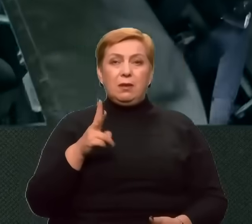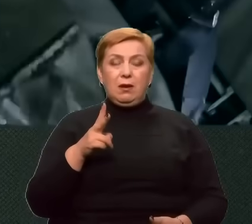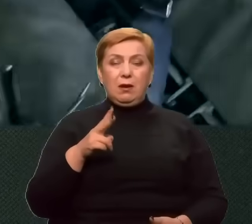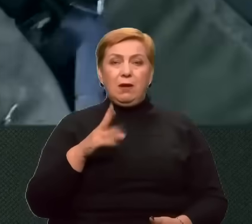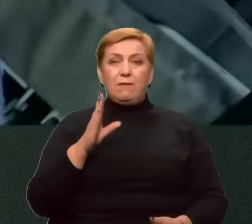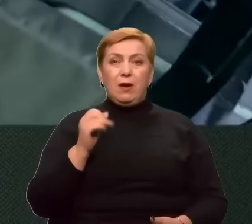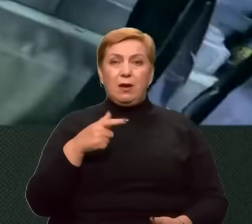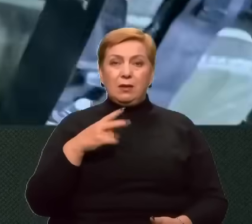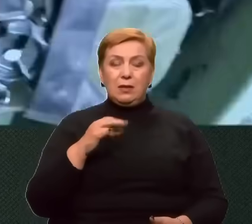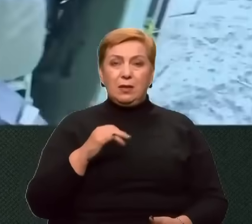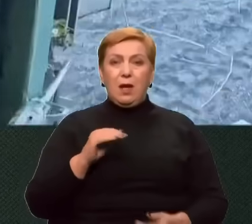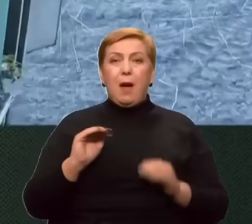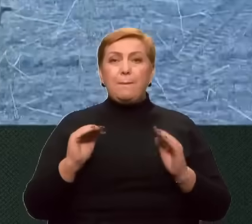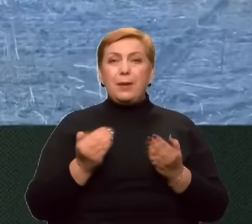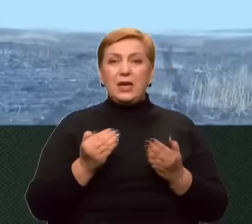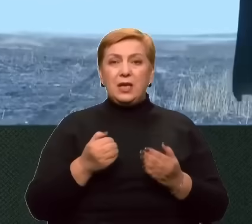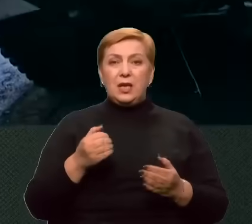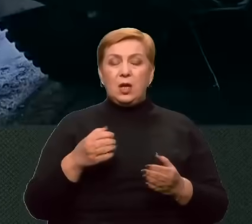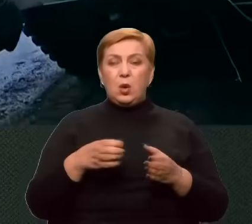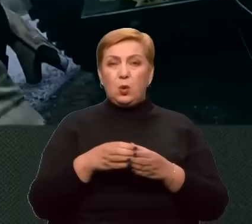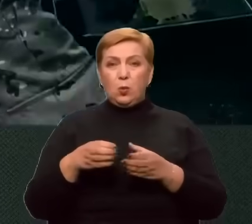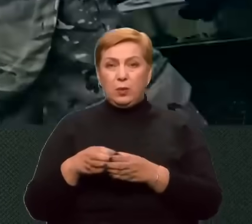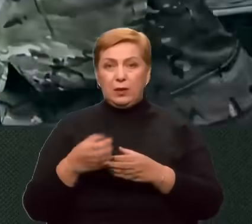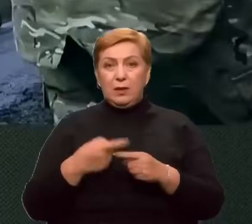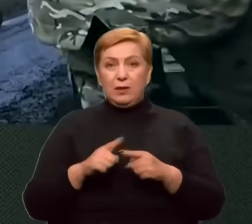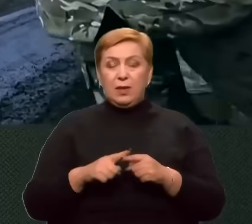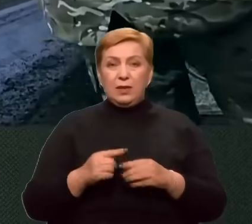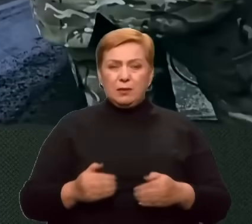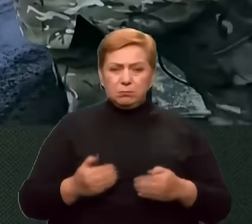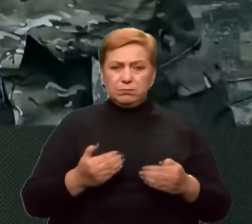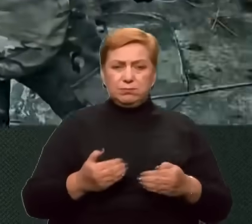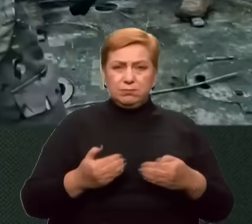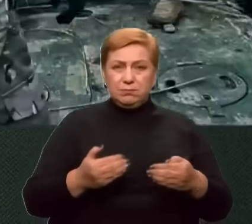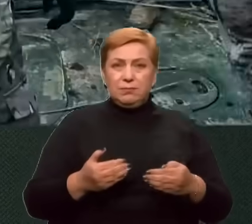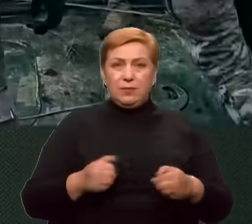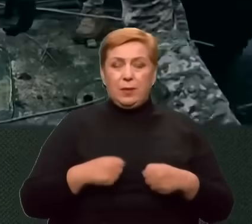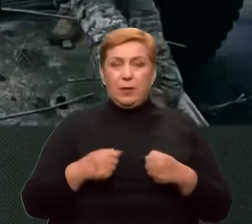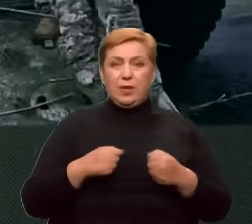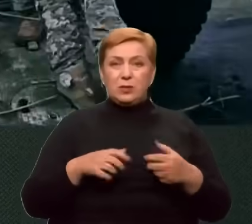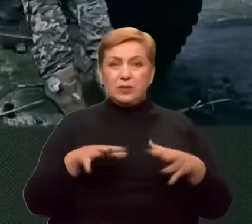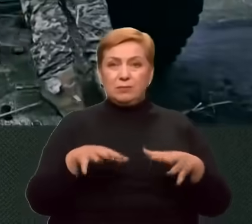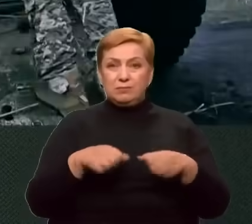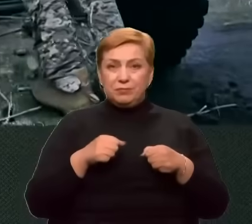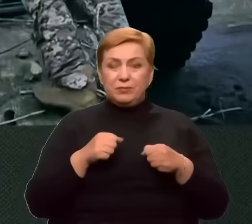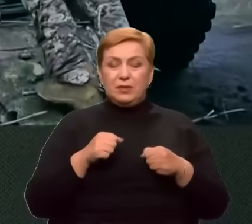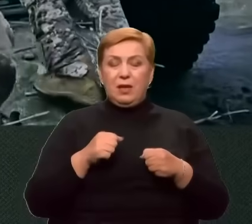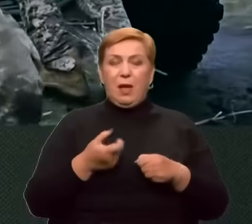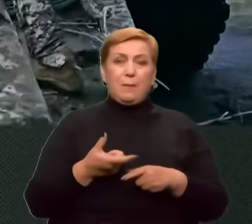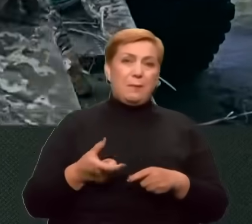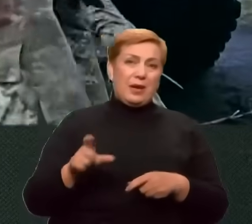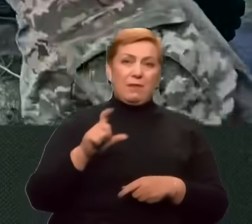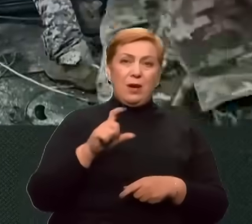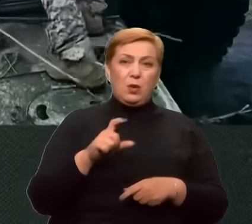груп, які намагаються вогневе перевагу на вузькій ділянці фронту і за рахунок